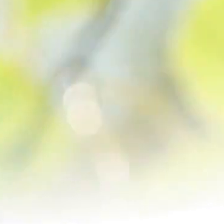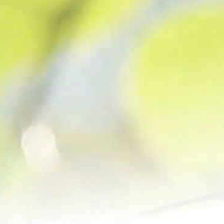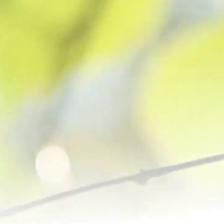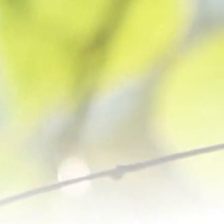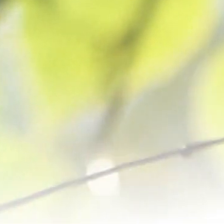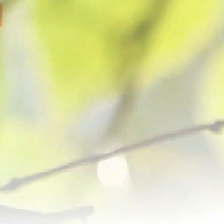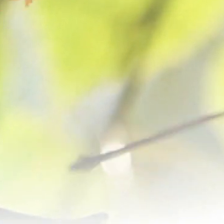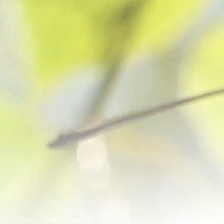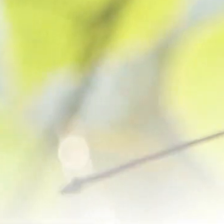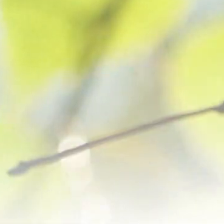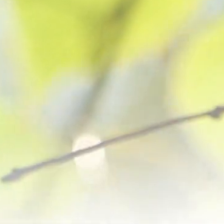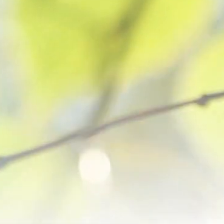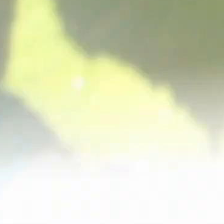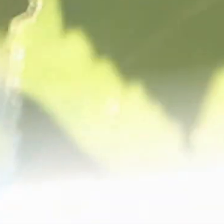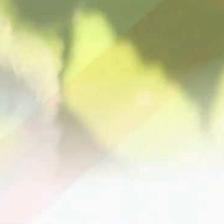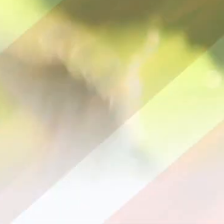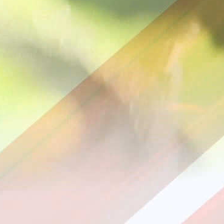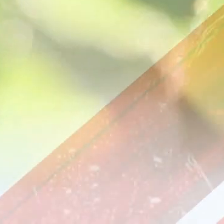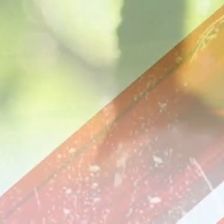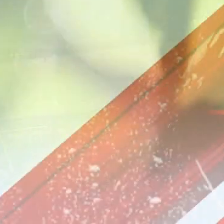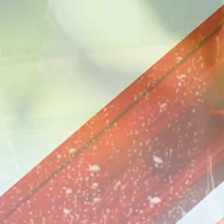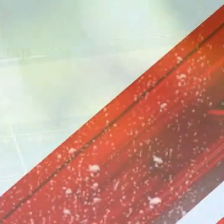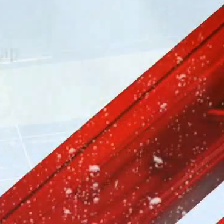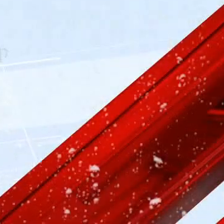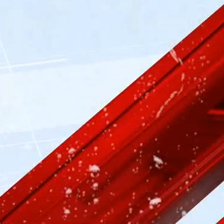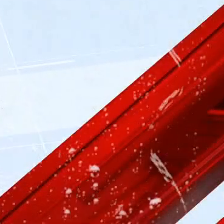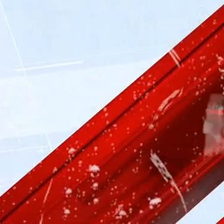дні ад пакроўнага бацькі да пакроваў.